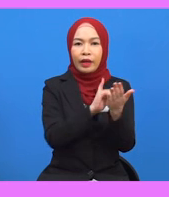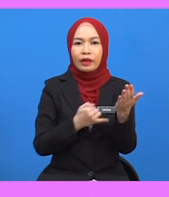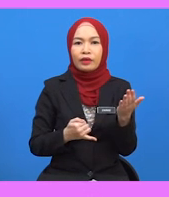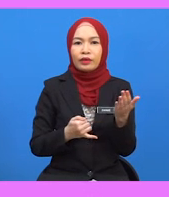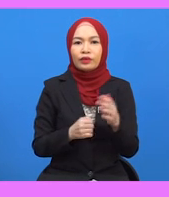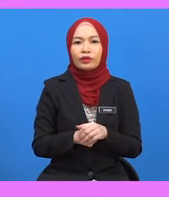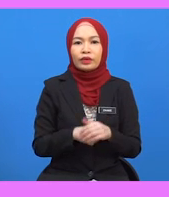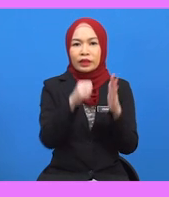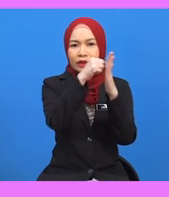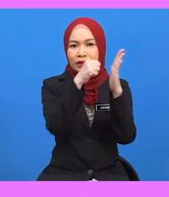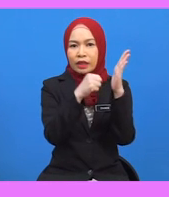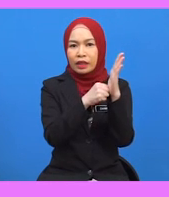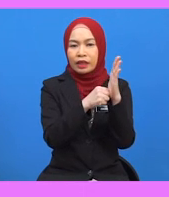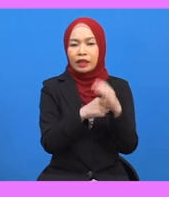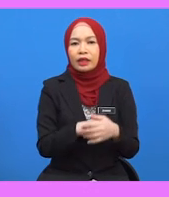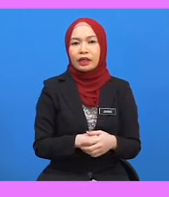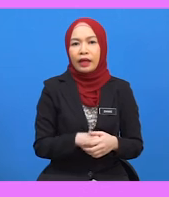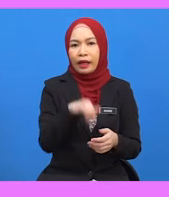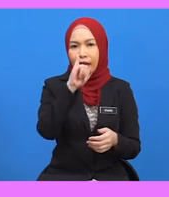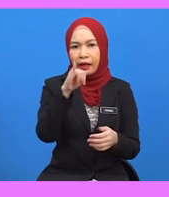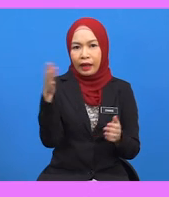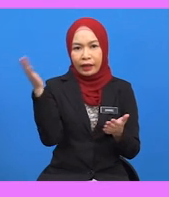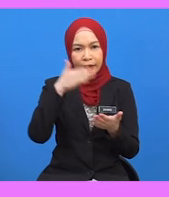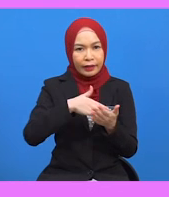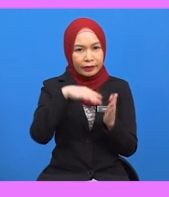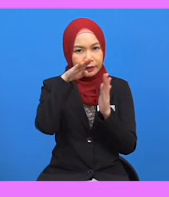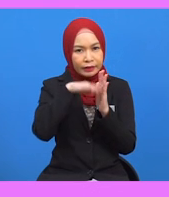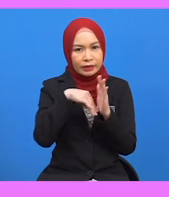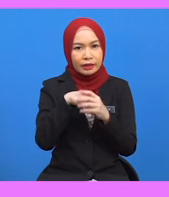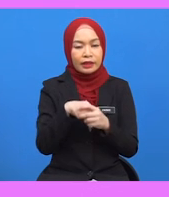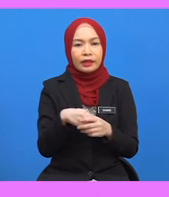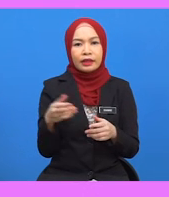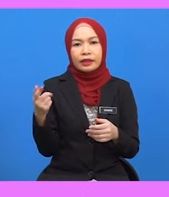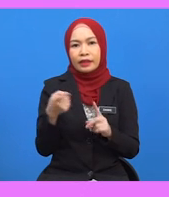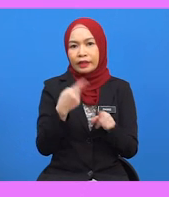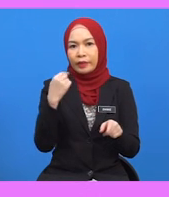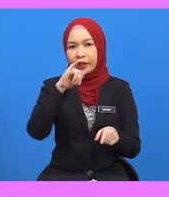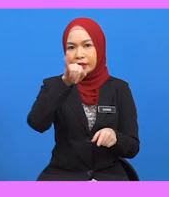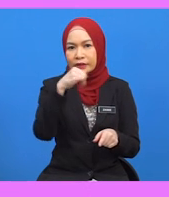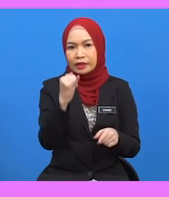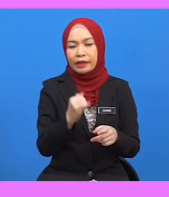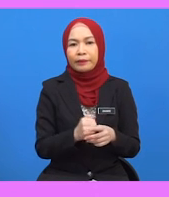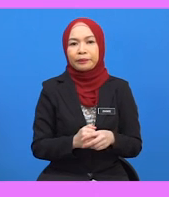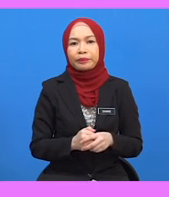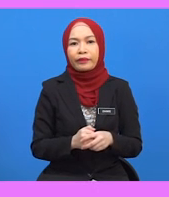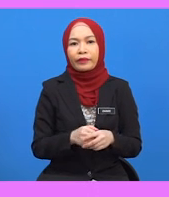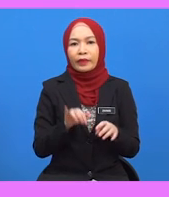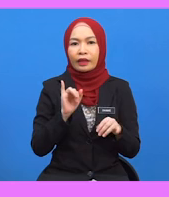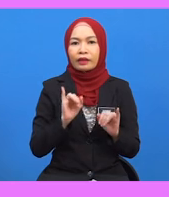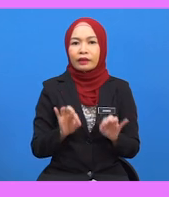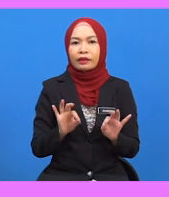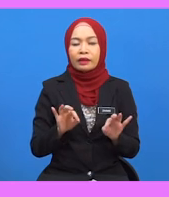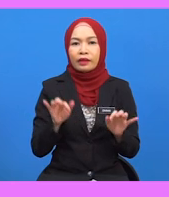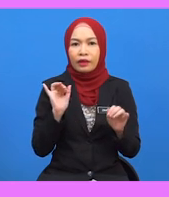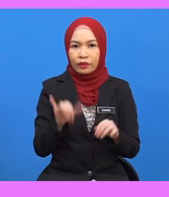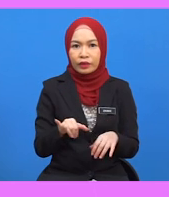untuk I lebih kecil daripada J. Jika ya, lukis simbol